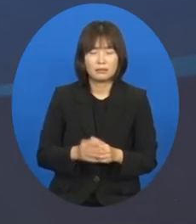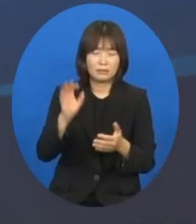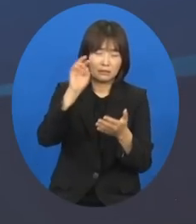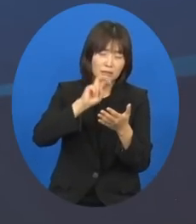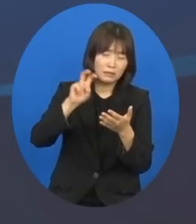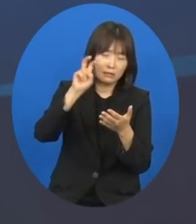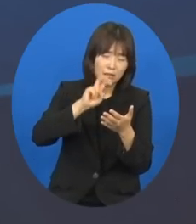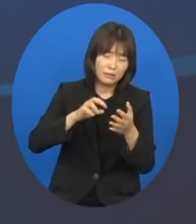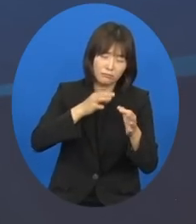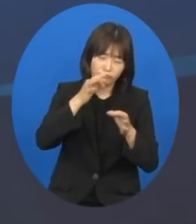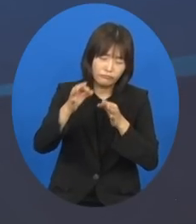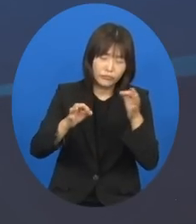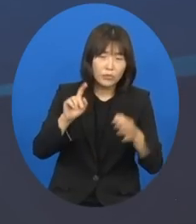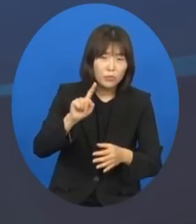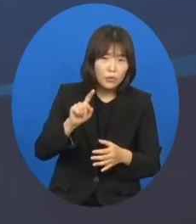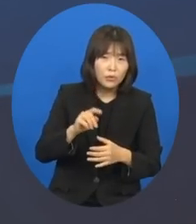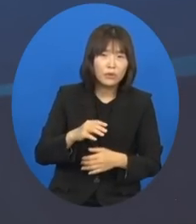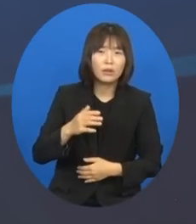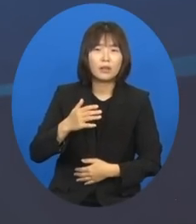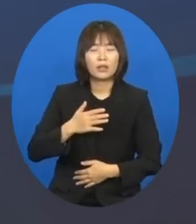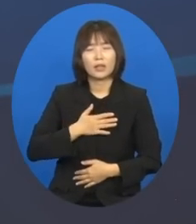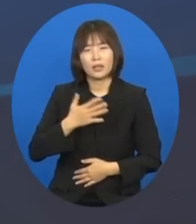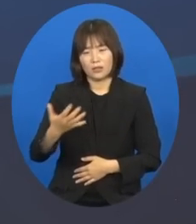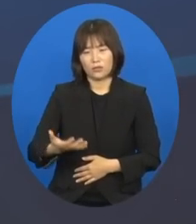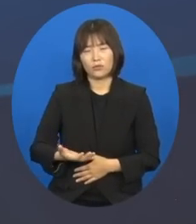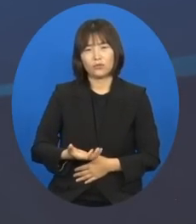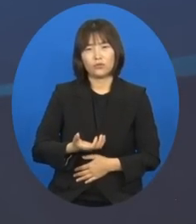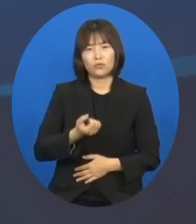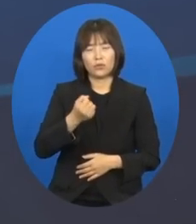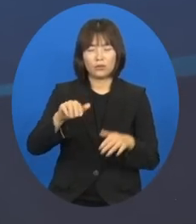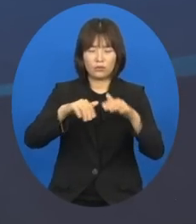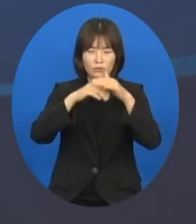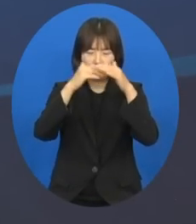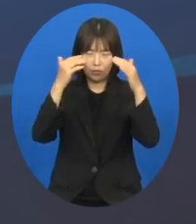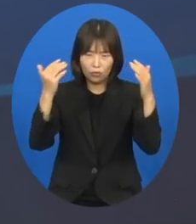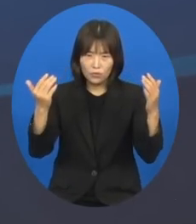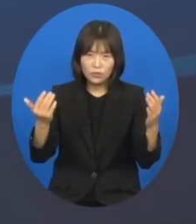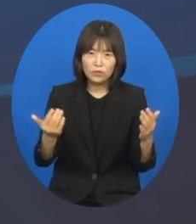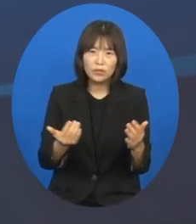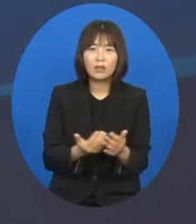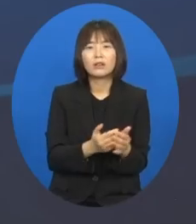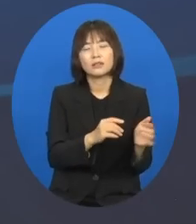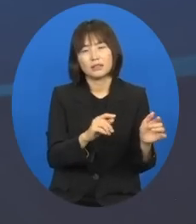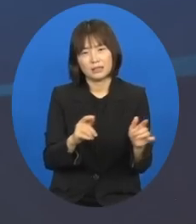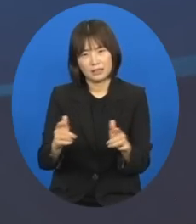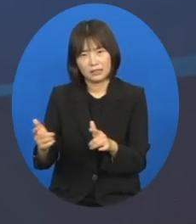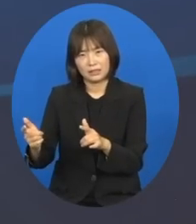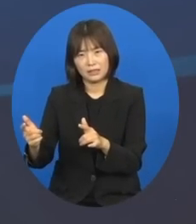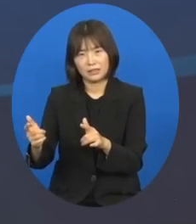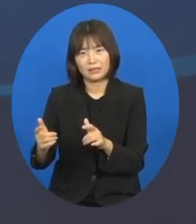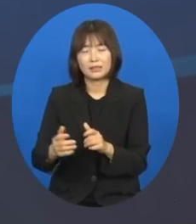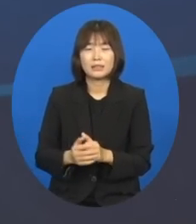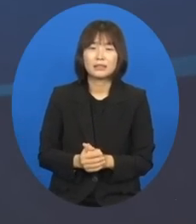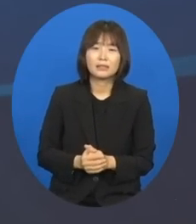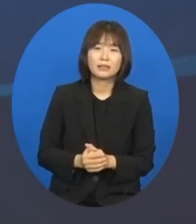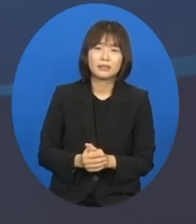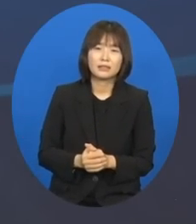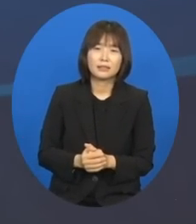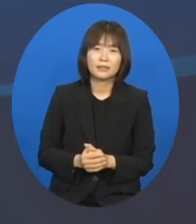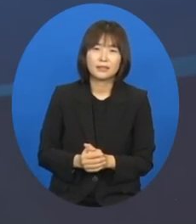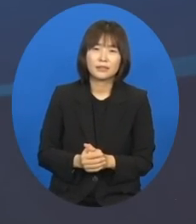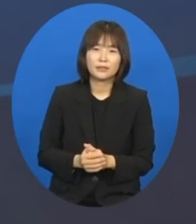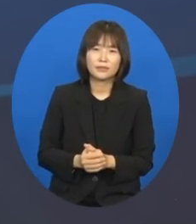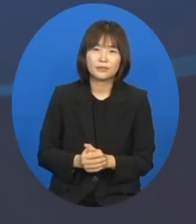뭡니까 내가 누려왔던 모든 것들이 거기에서